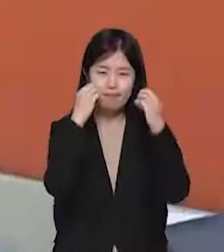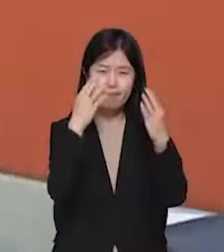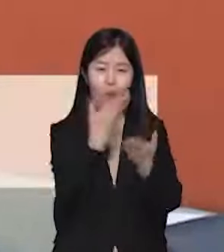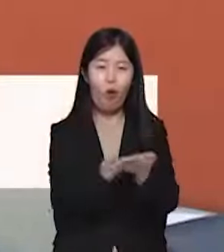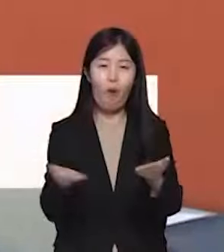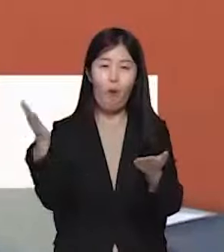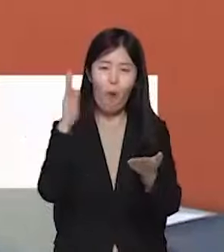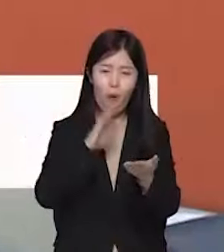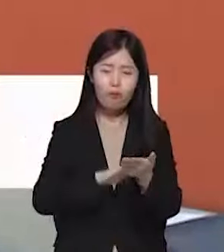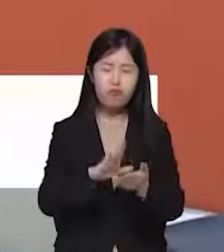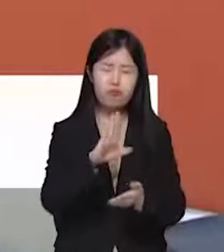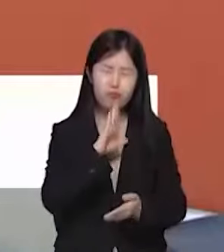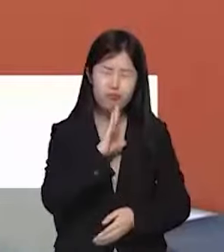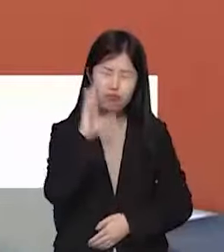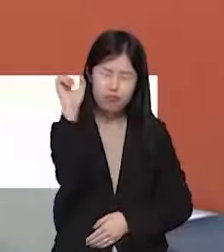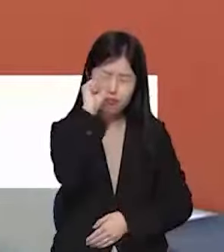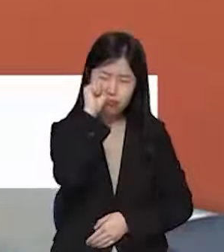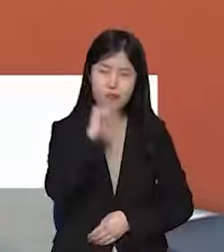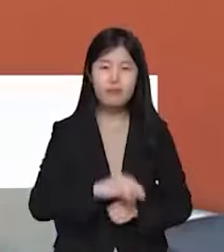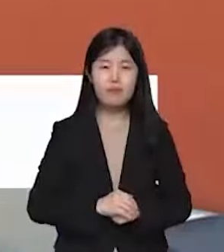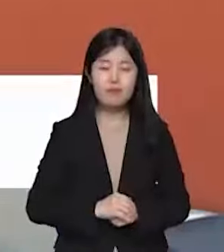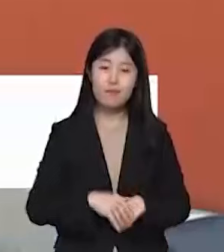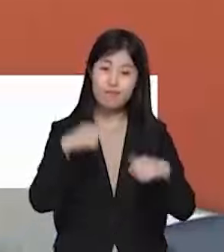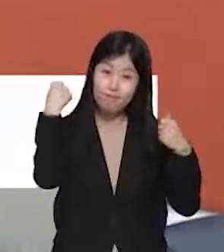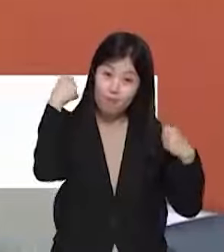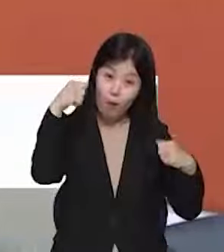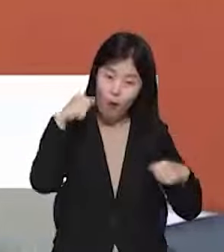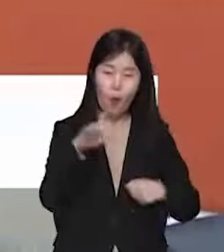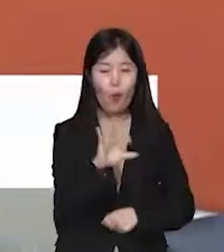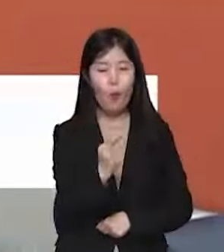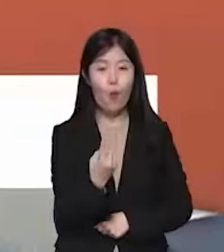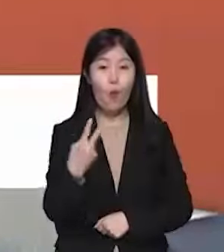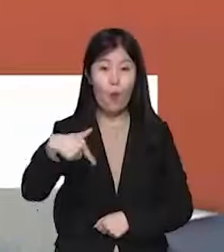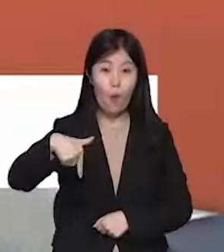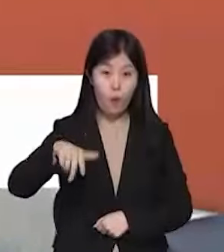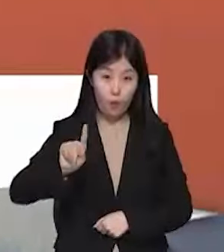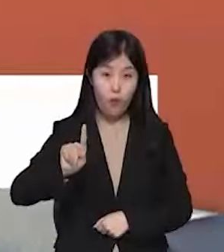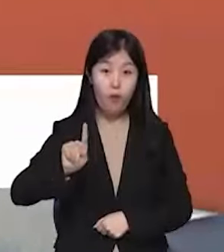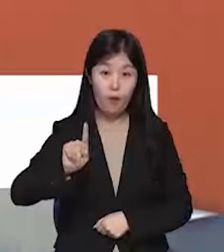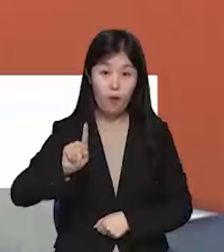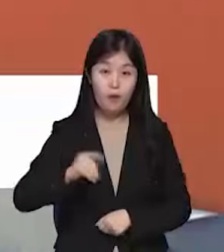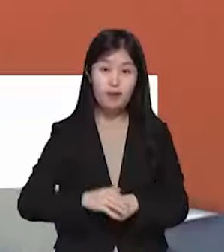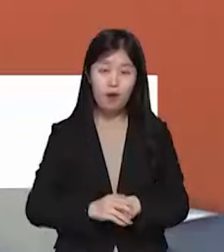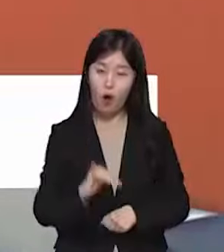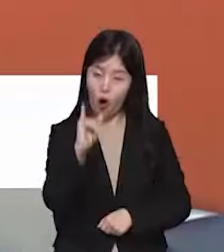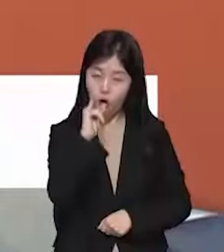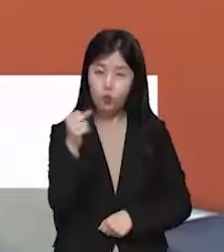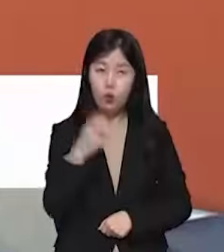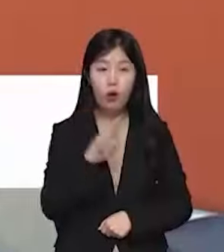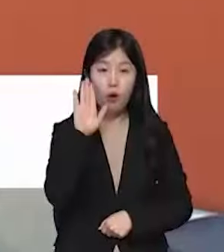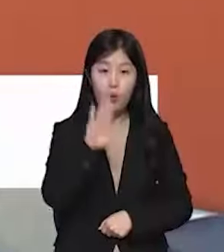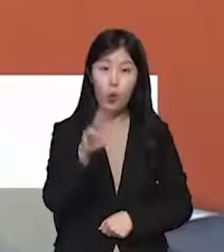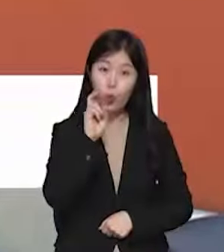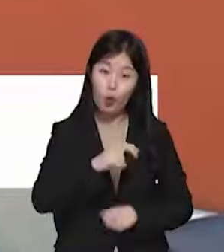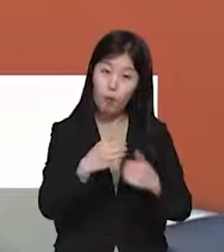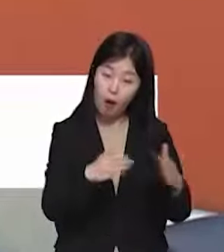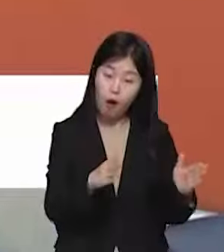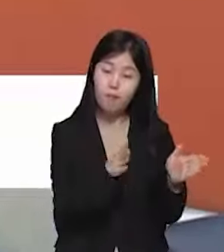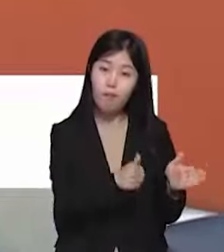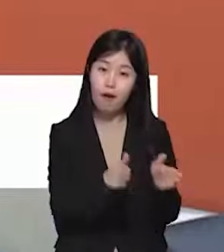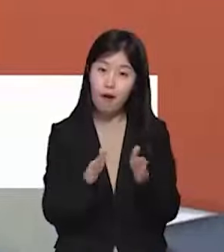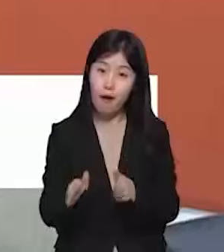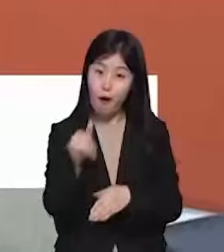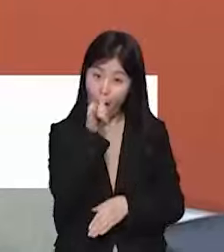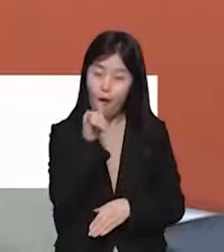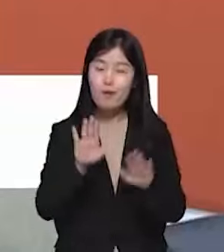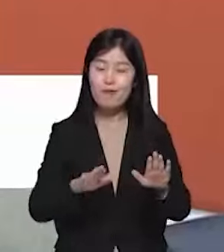해놓으니까 너무 좋아요. 라인댄스하고 요가. 이제 앞으로 이제 노래방도 하고 뭐 하신다고